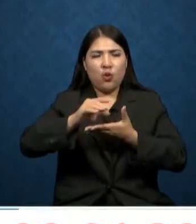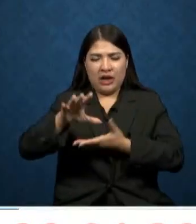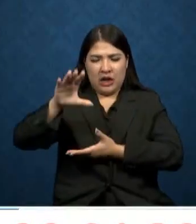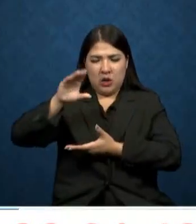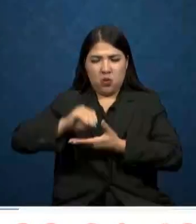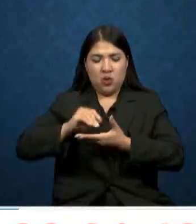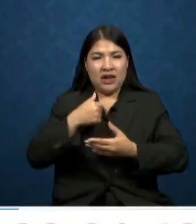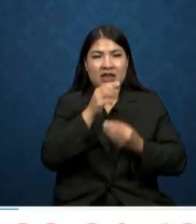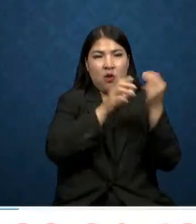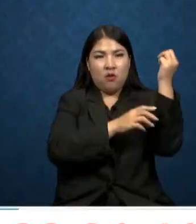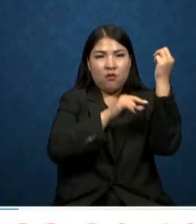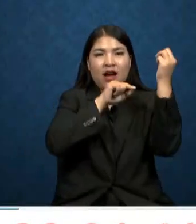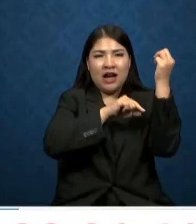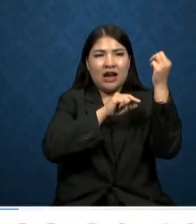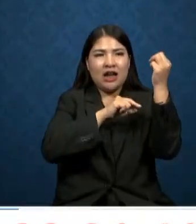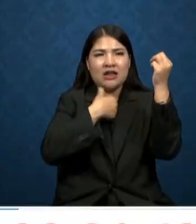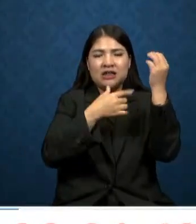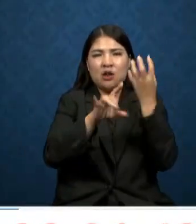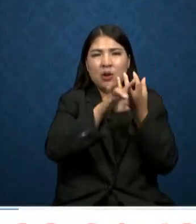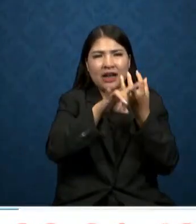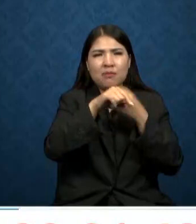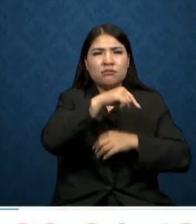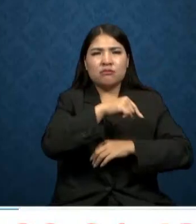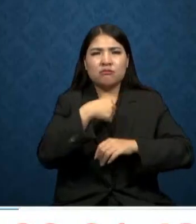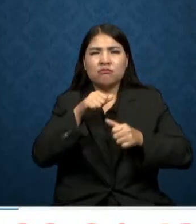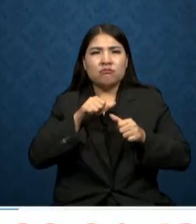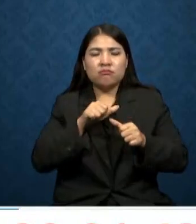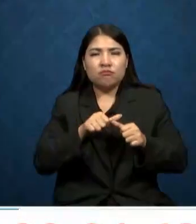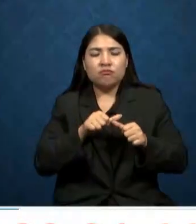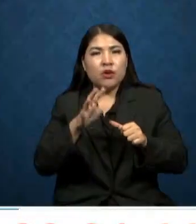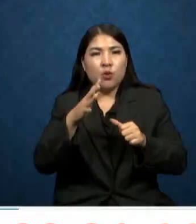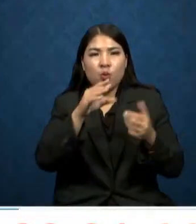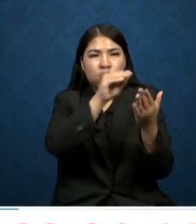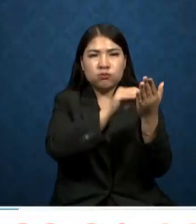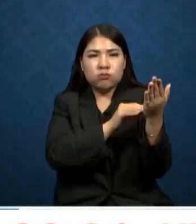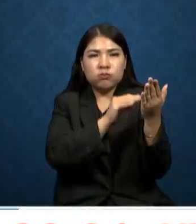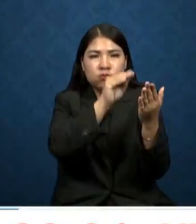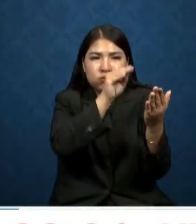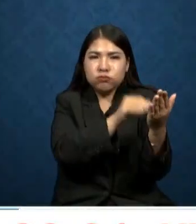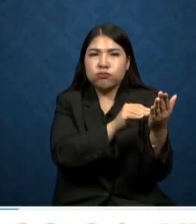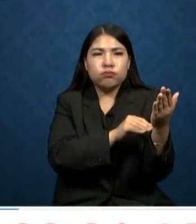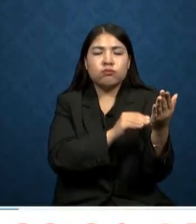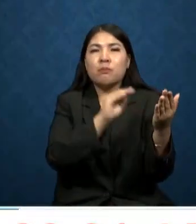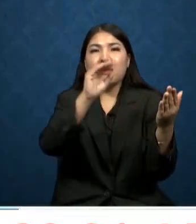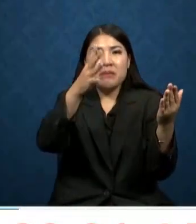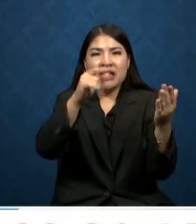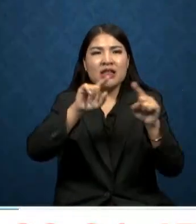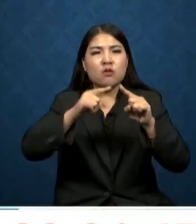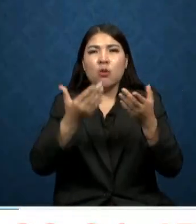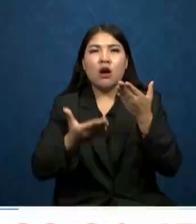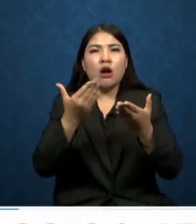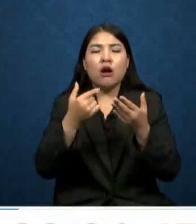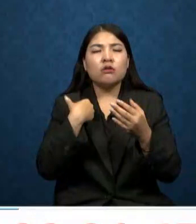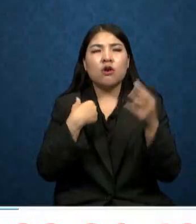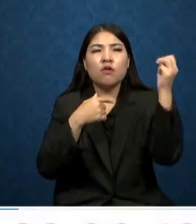ฟ้านวัตกรรมนะฮะเอ่อก็อาจจะไปตั้งชื่อเสาไฟฟ้าเอ่อฉลาด